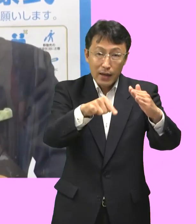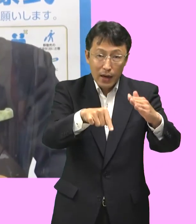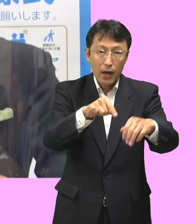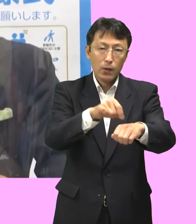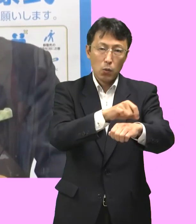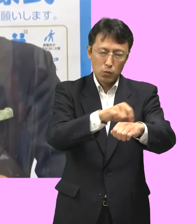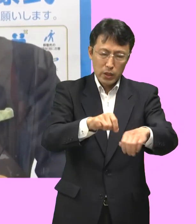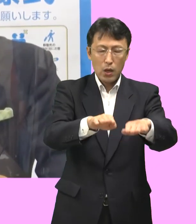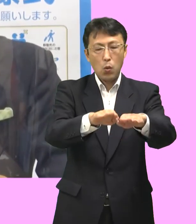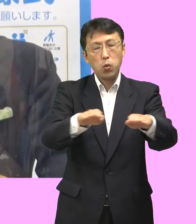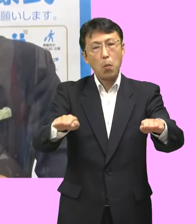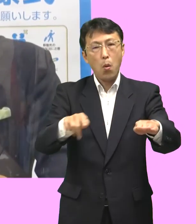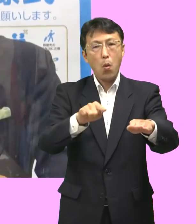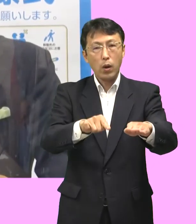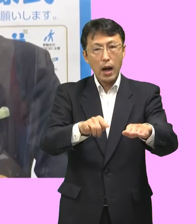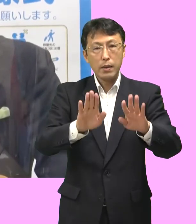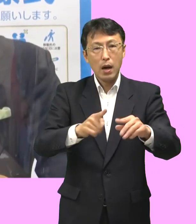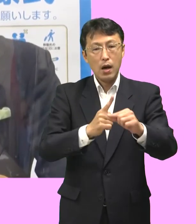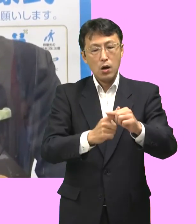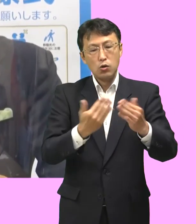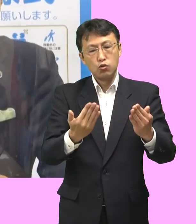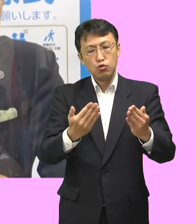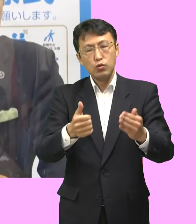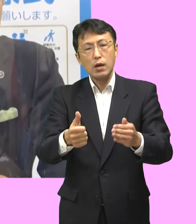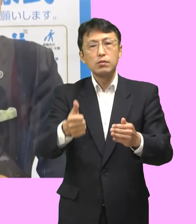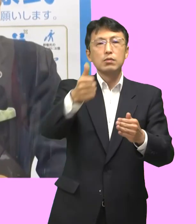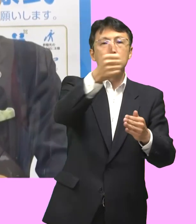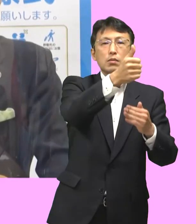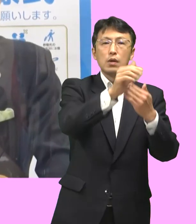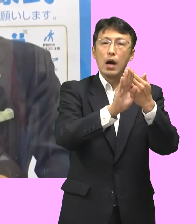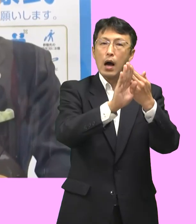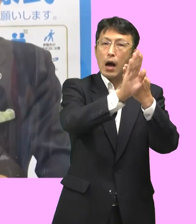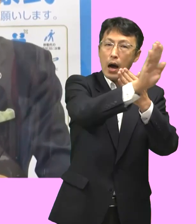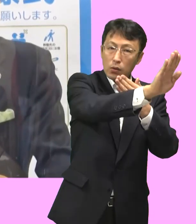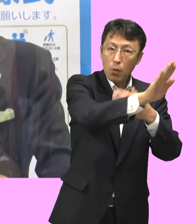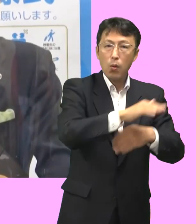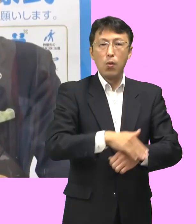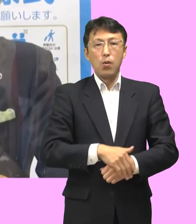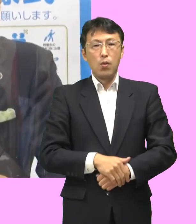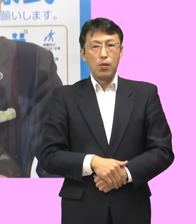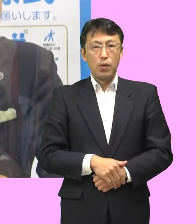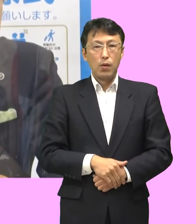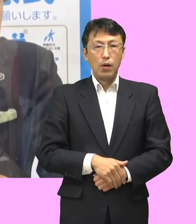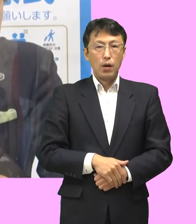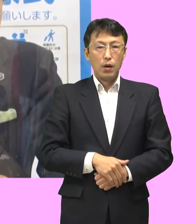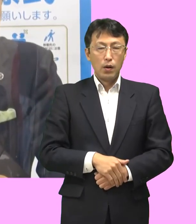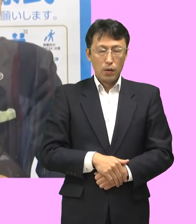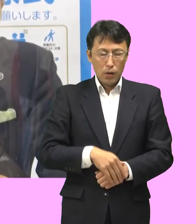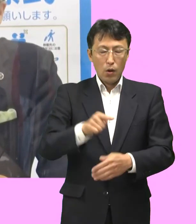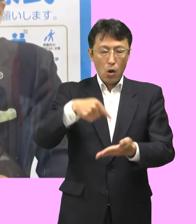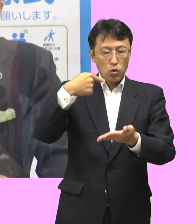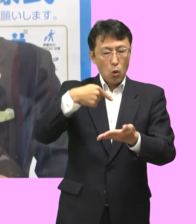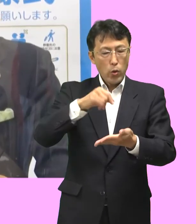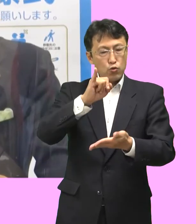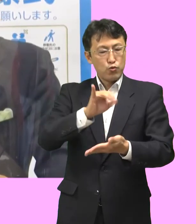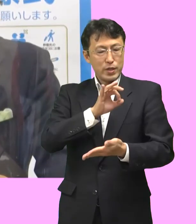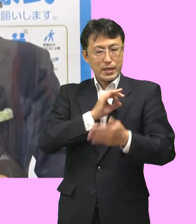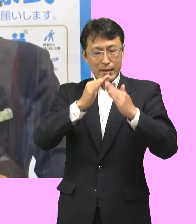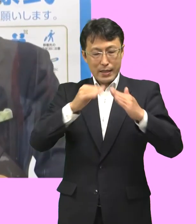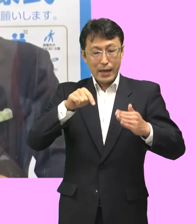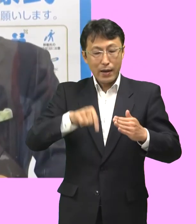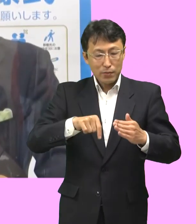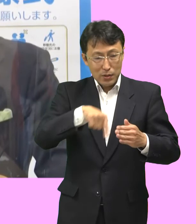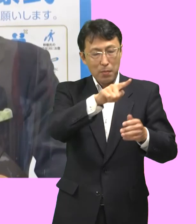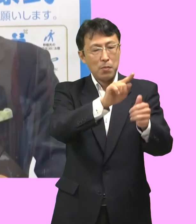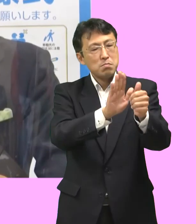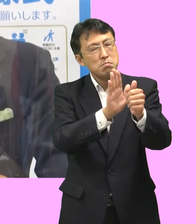特にこのお子さんが中学になって以降はですね、まあ、ちょっといろいろ所管の関係で本市の教育委員会はなかなかフォローしきれない